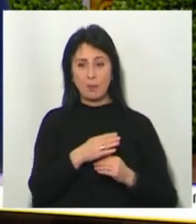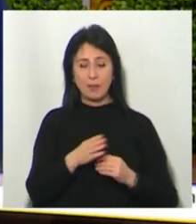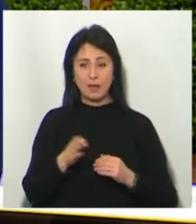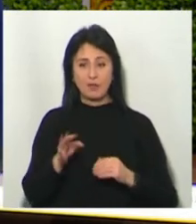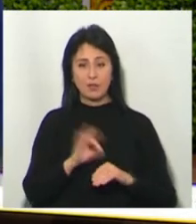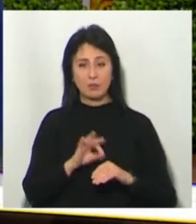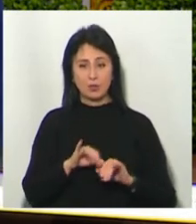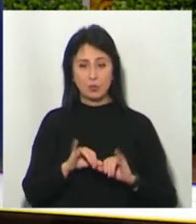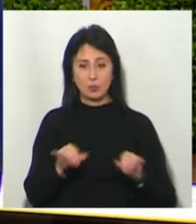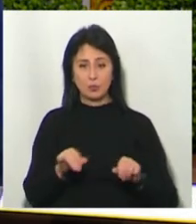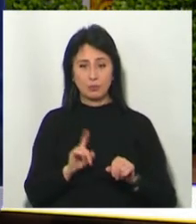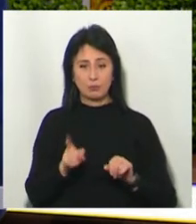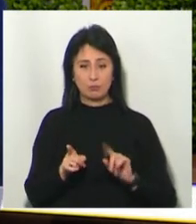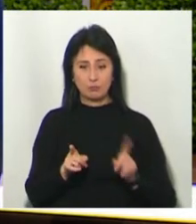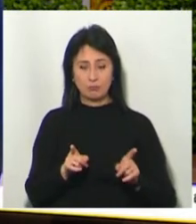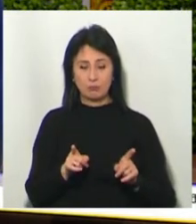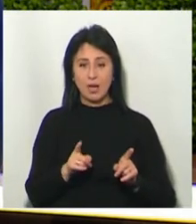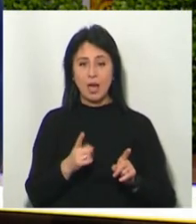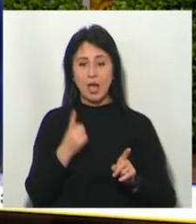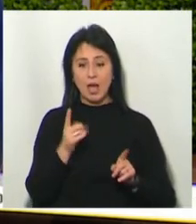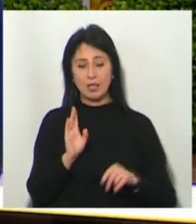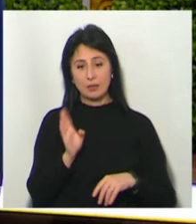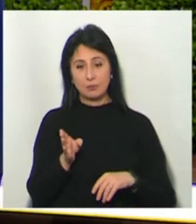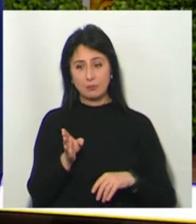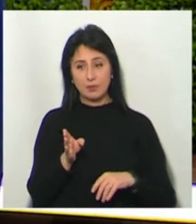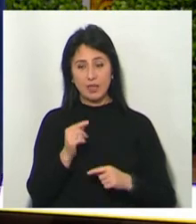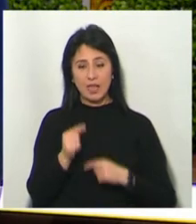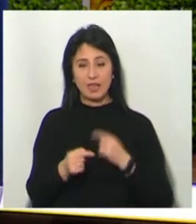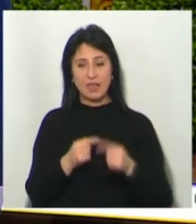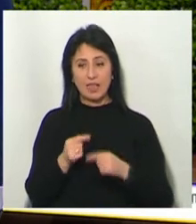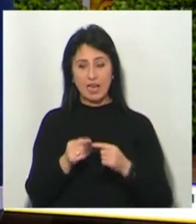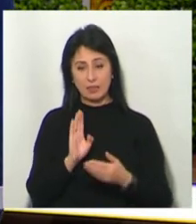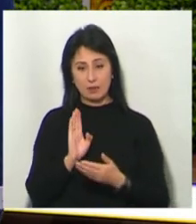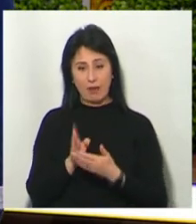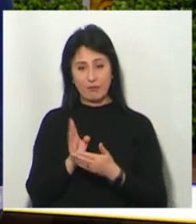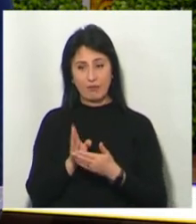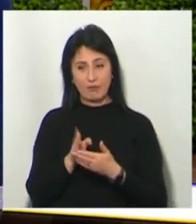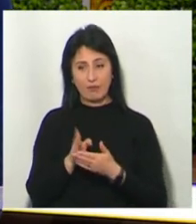მიმართულებით პათოლოგიების განვითარებას. ერთი მიმართულება, ეს არის ტრადიციულად უფრო